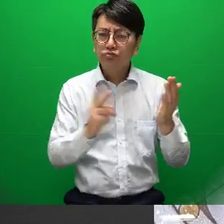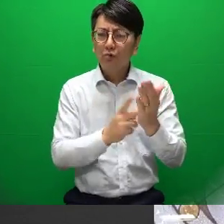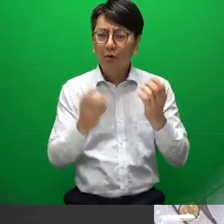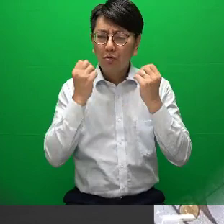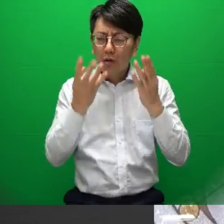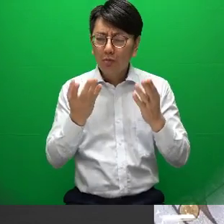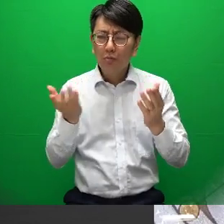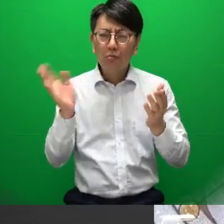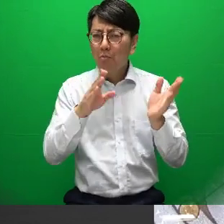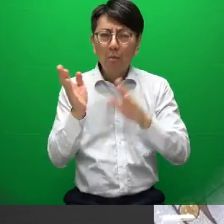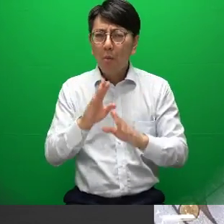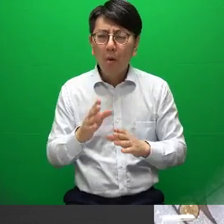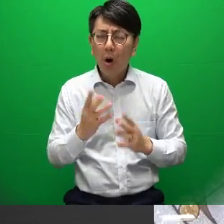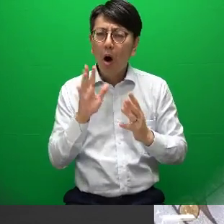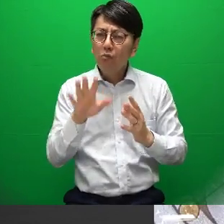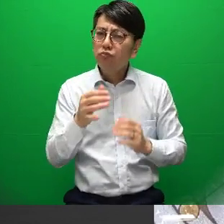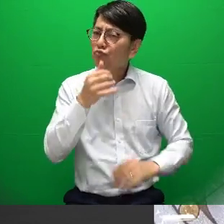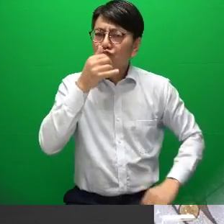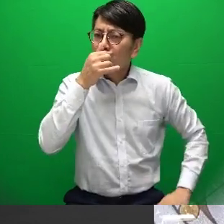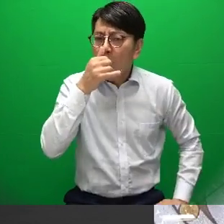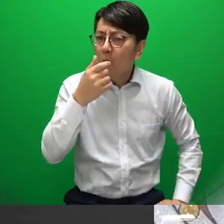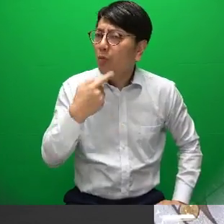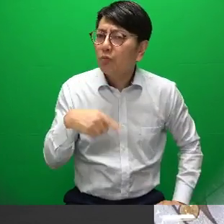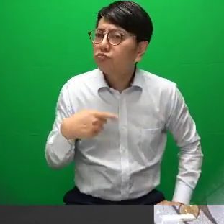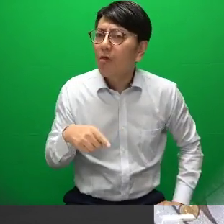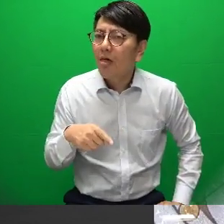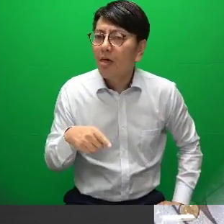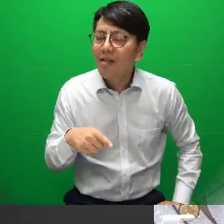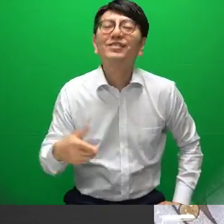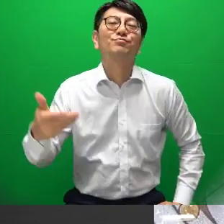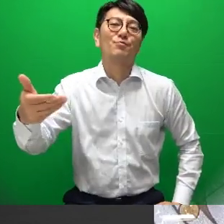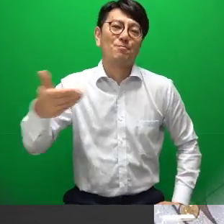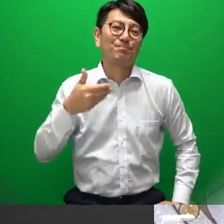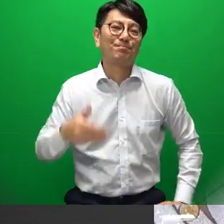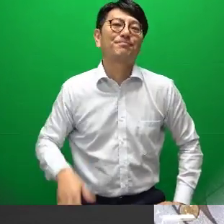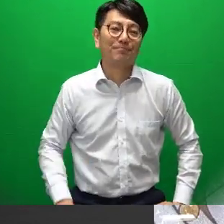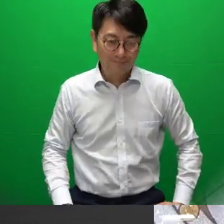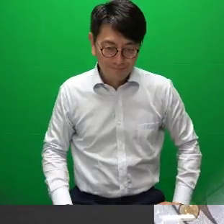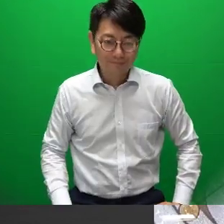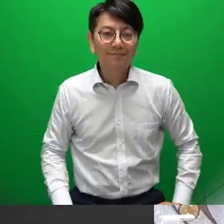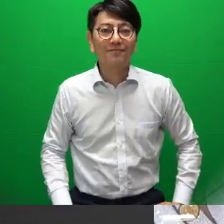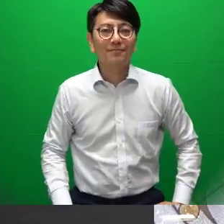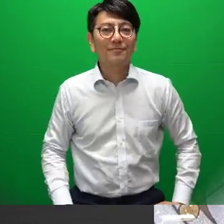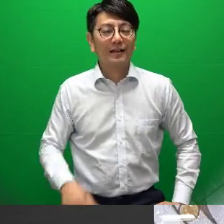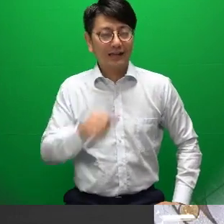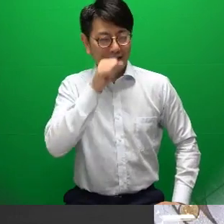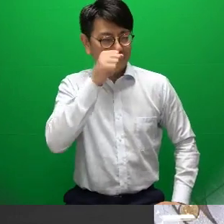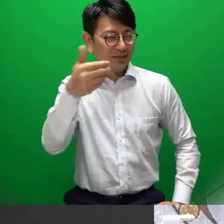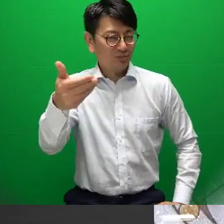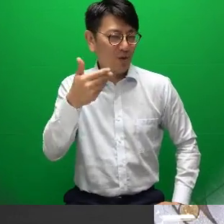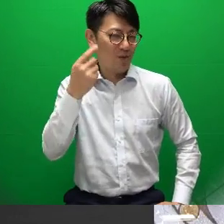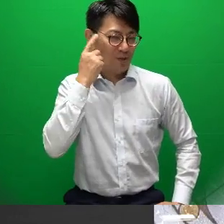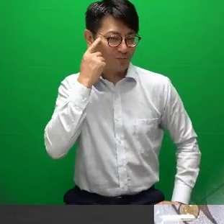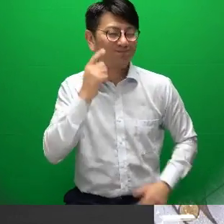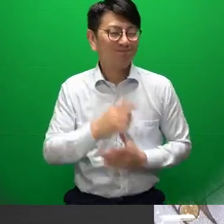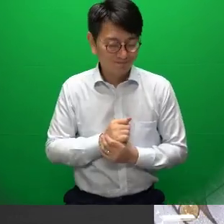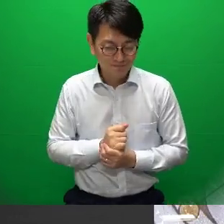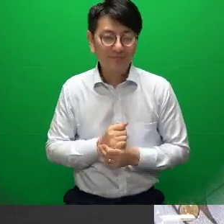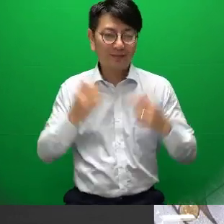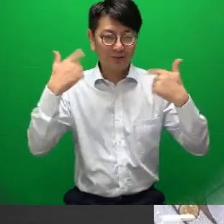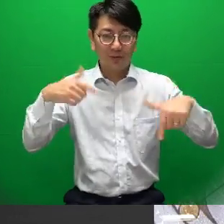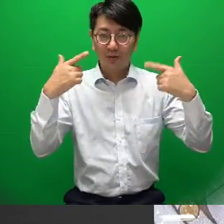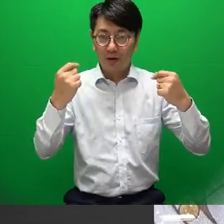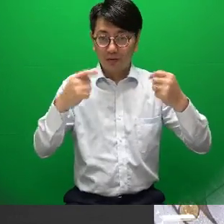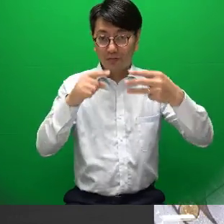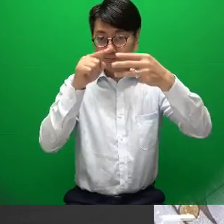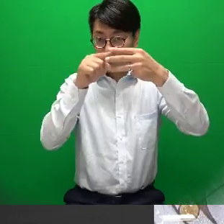かはいなぜ斉唱には多くの翻訳あるのですかいい質問だと思いますいつも